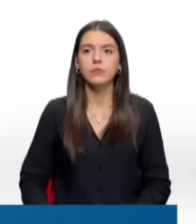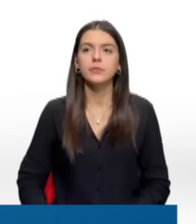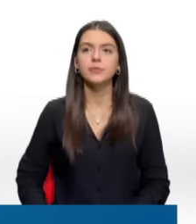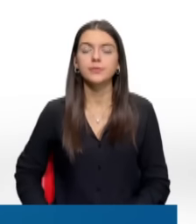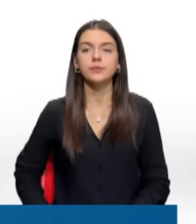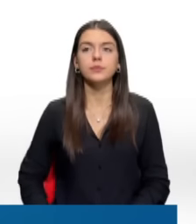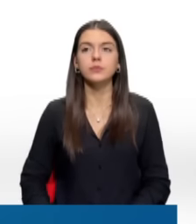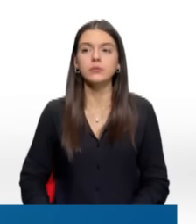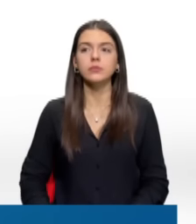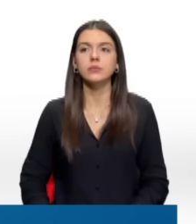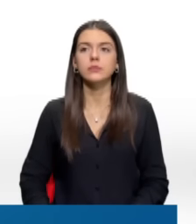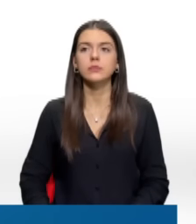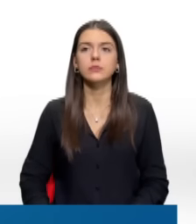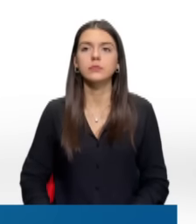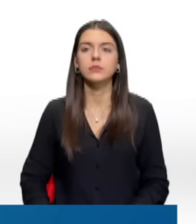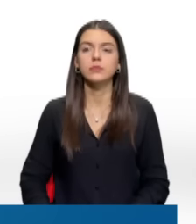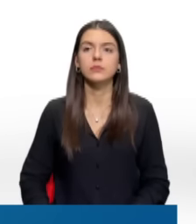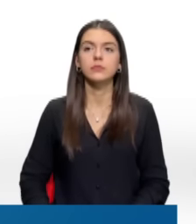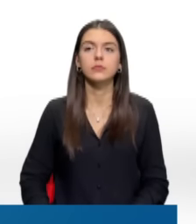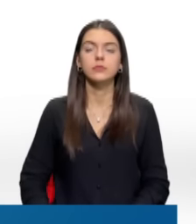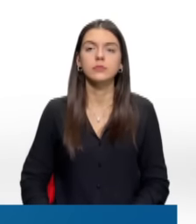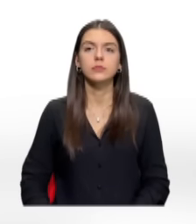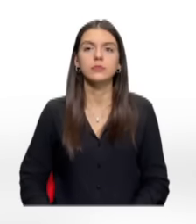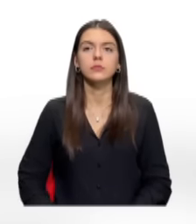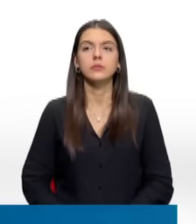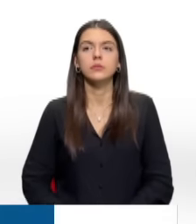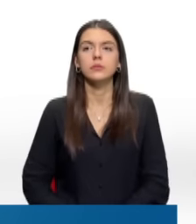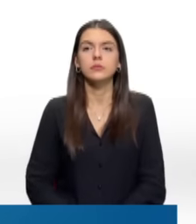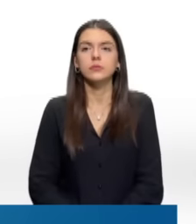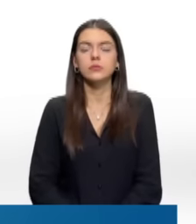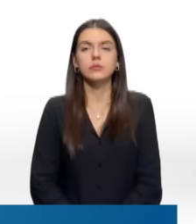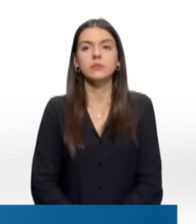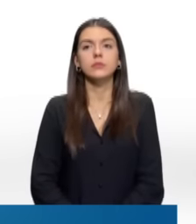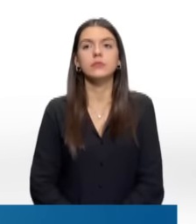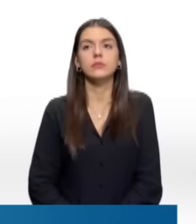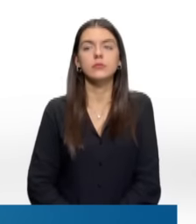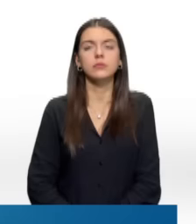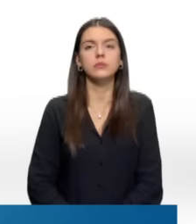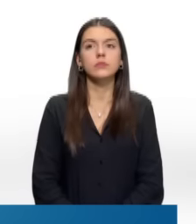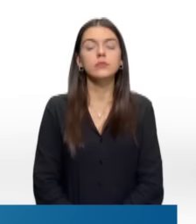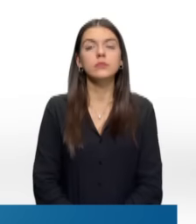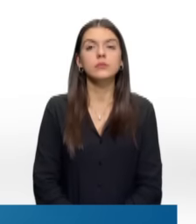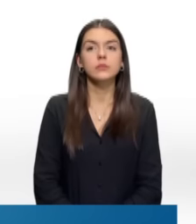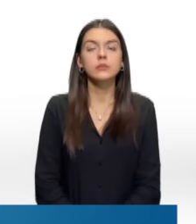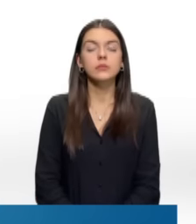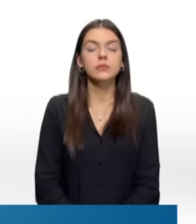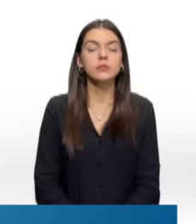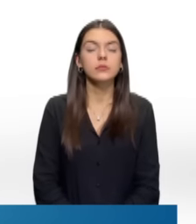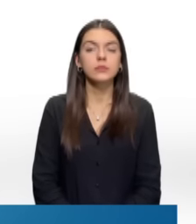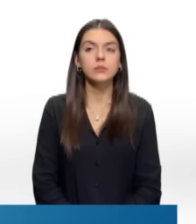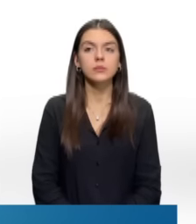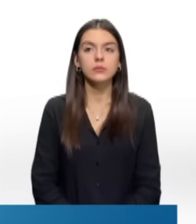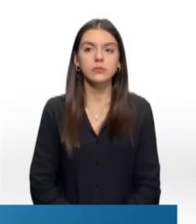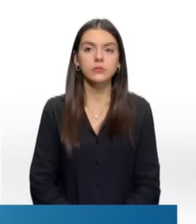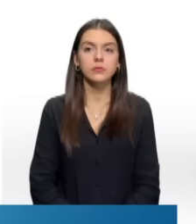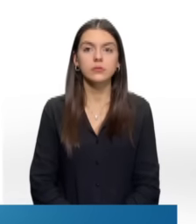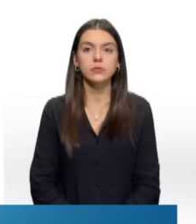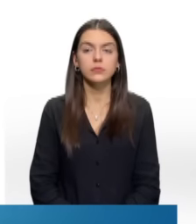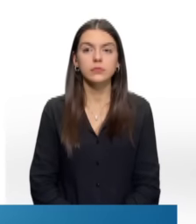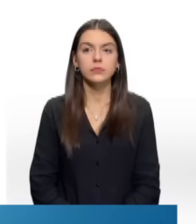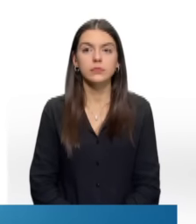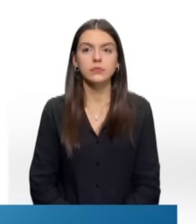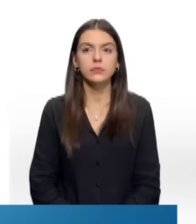makam odasında DEM Parti yöneticileri tarafından Cumhuriyetimizin kurucusu Gazi Mustafa Kemal Atatürk ve Cumhurbaşkanımız Sayın Recep Tayyip